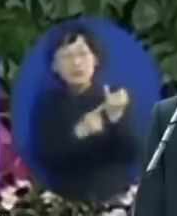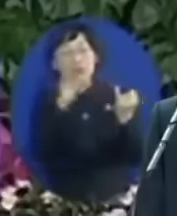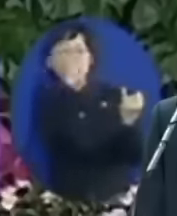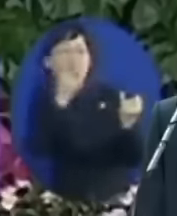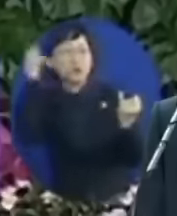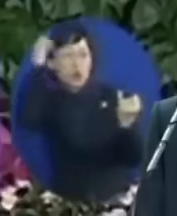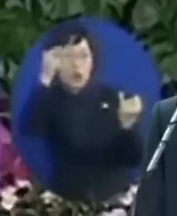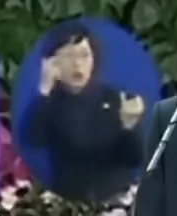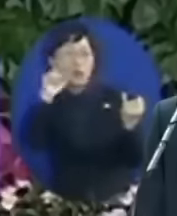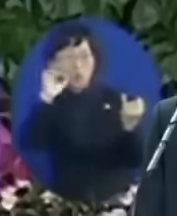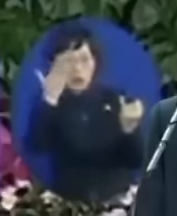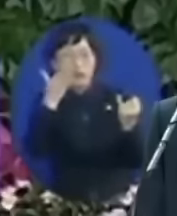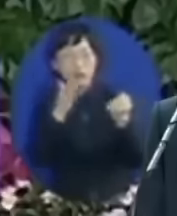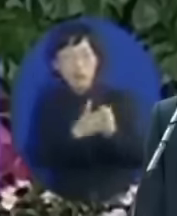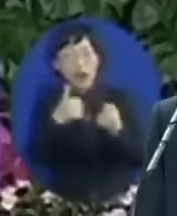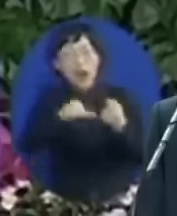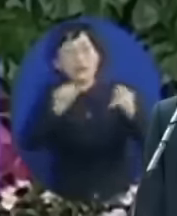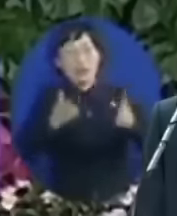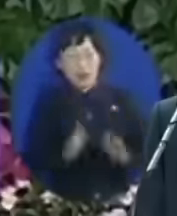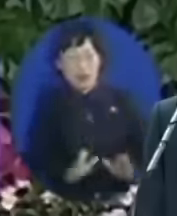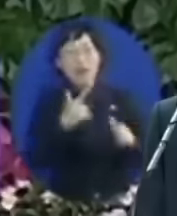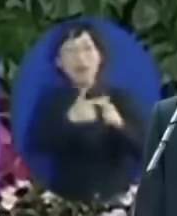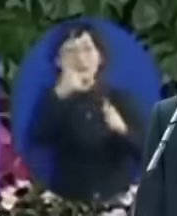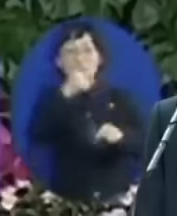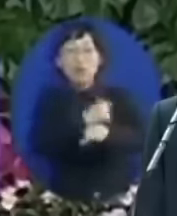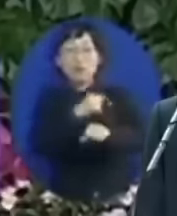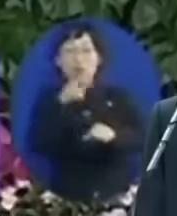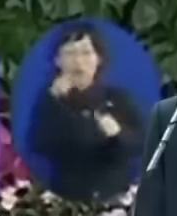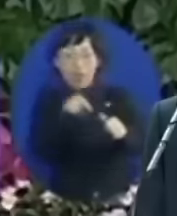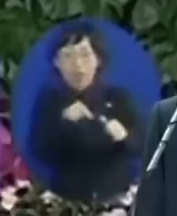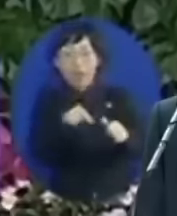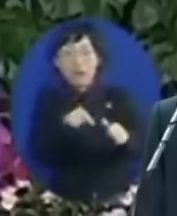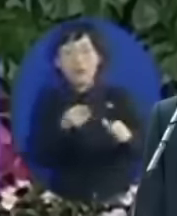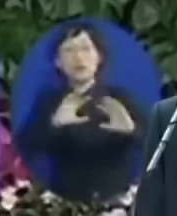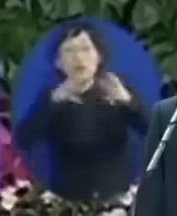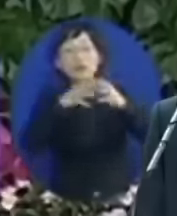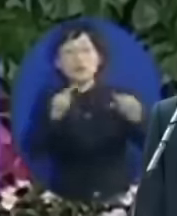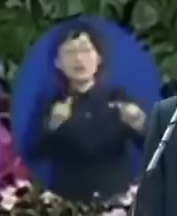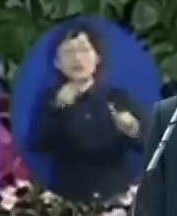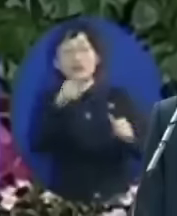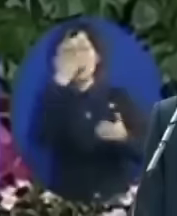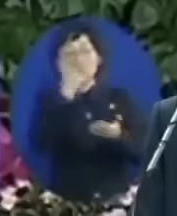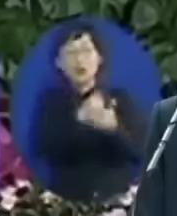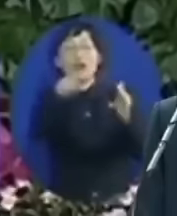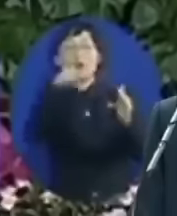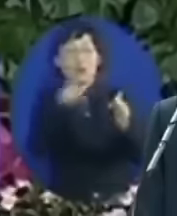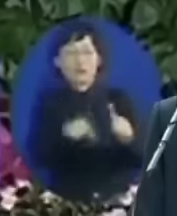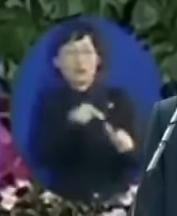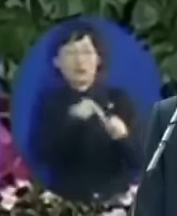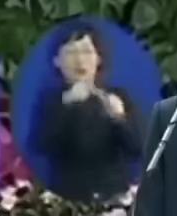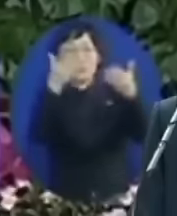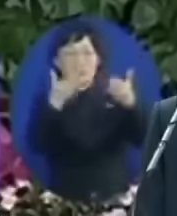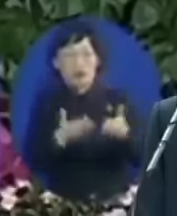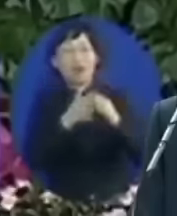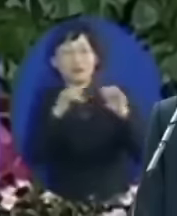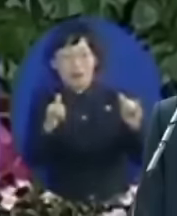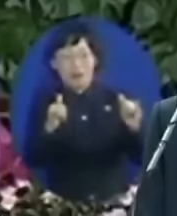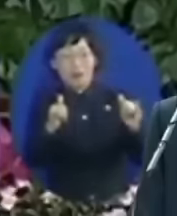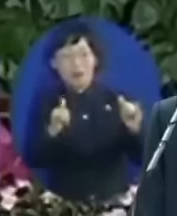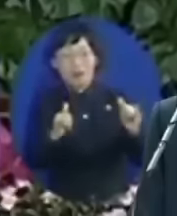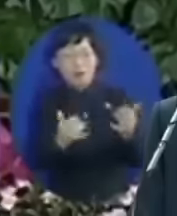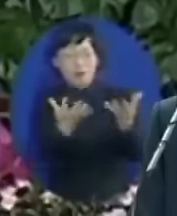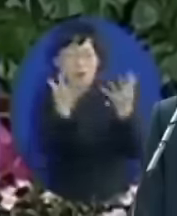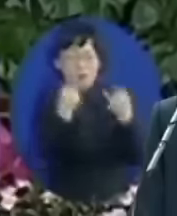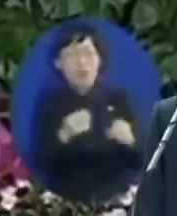것이라. 아들을 낳으리니 이름을 예수라 하라. 이는 그가 자기 백성을 그들의 죄에서 구원할 자의 시민이라 하니라.